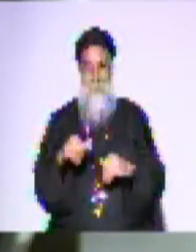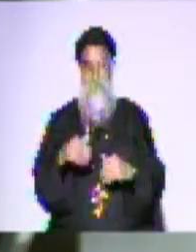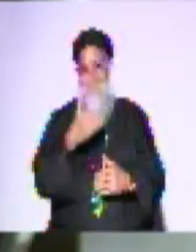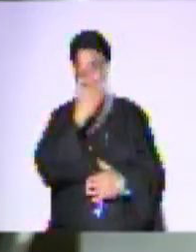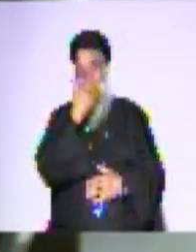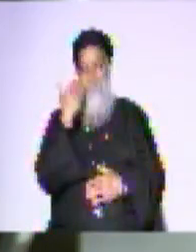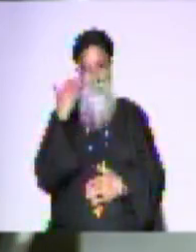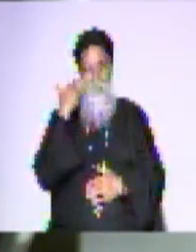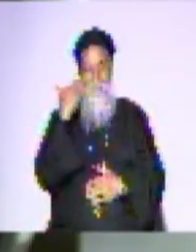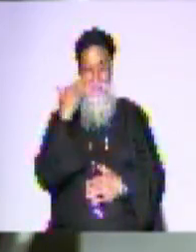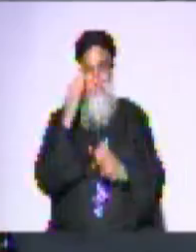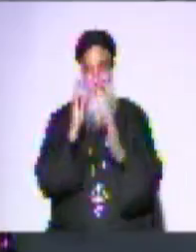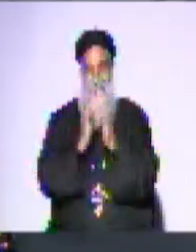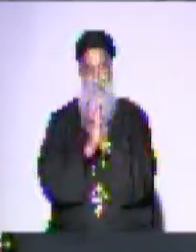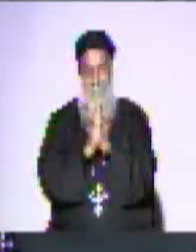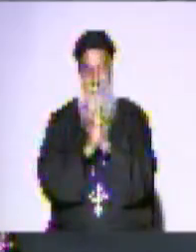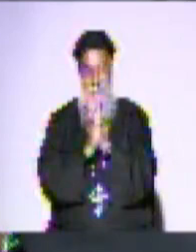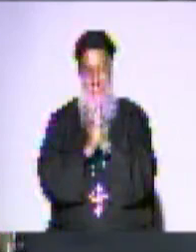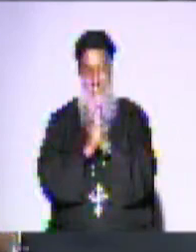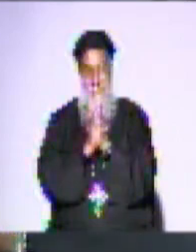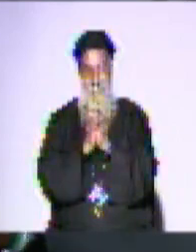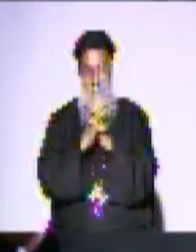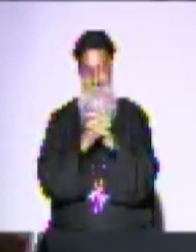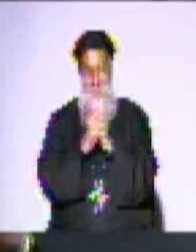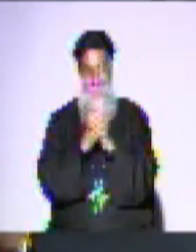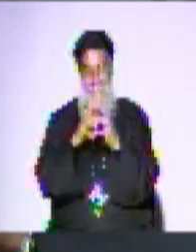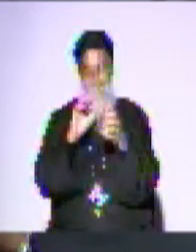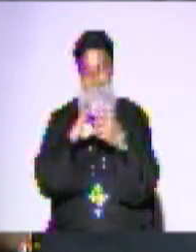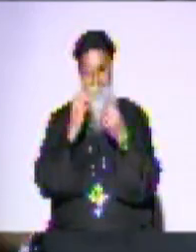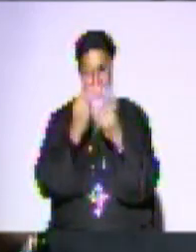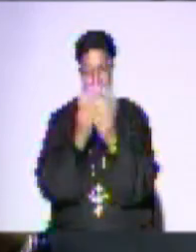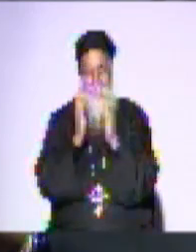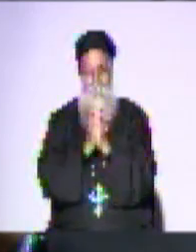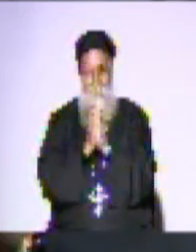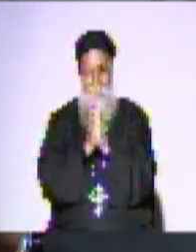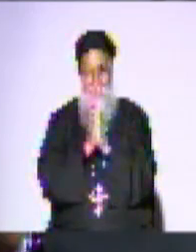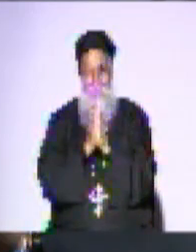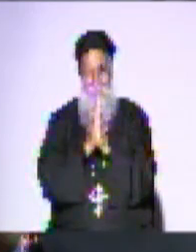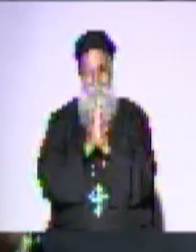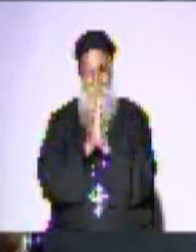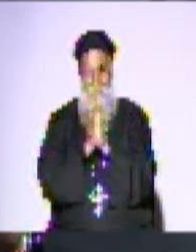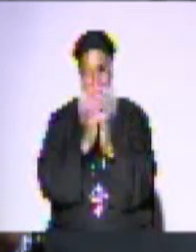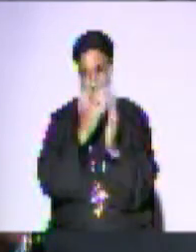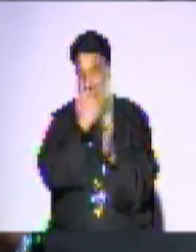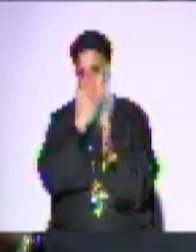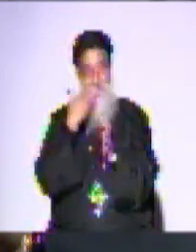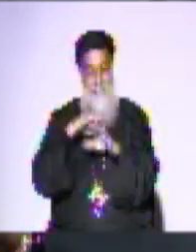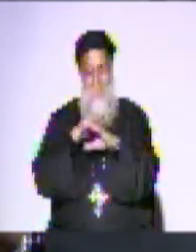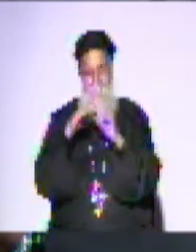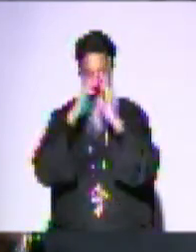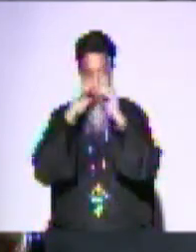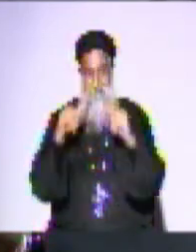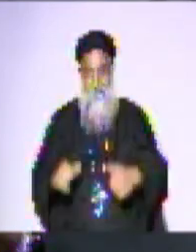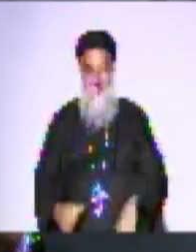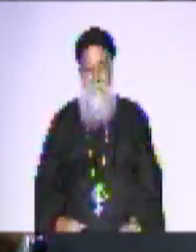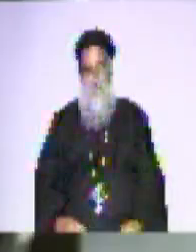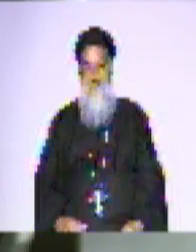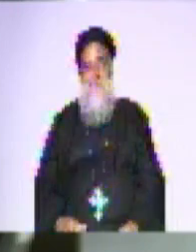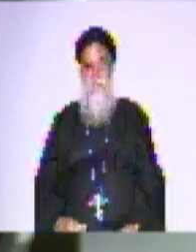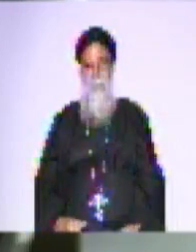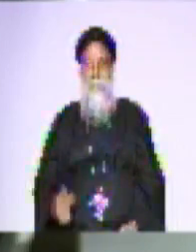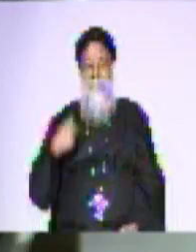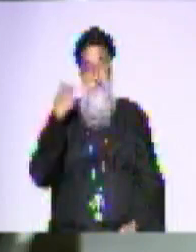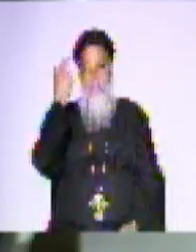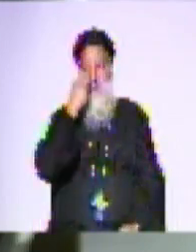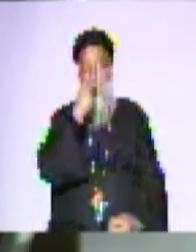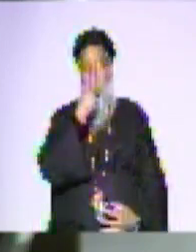أيوة جميل. كذا سنة يا سيدنا يعني يتصادف كلنا نكون صايمين. حاجة جميلة